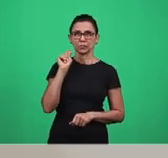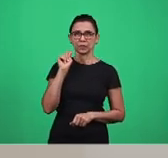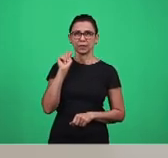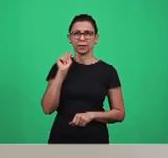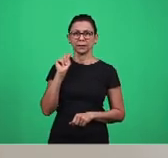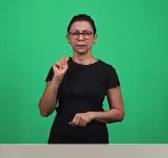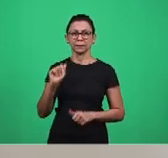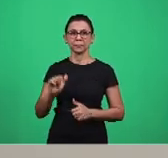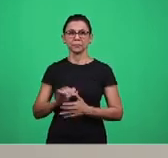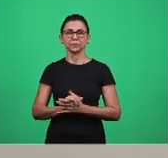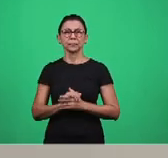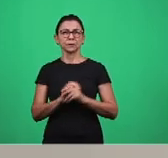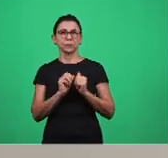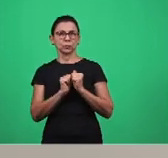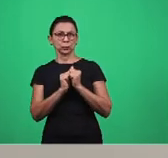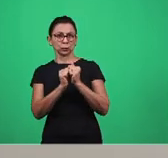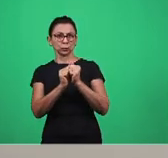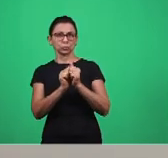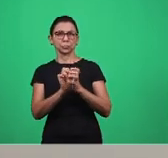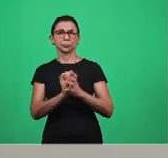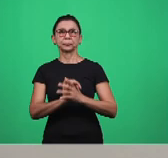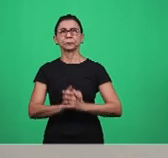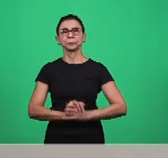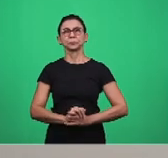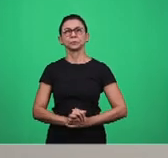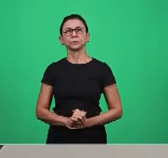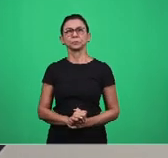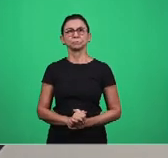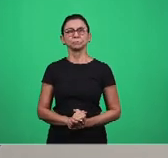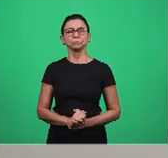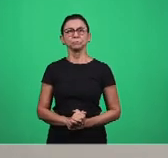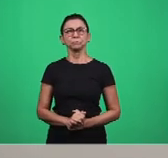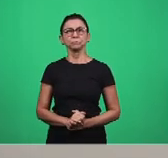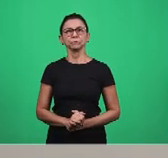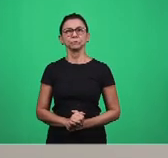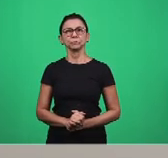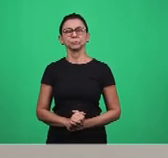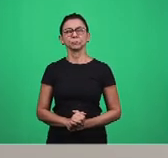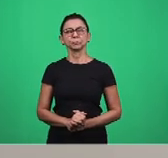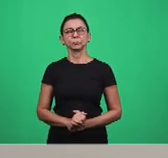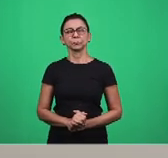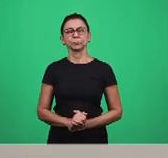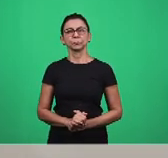nous rend émus des fois. Mais je veux voir ici quelques aspects. Quand